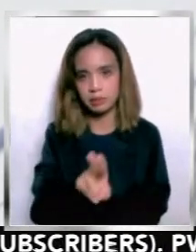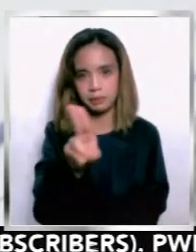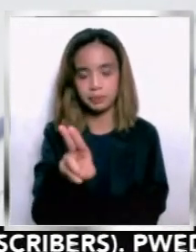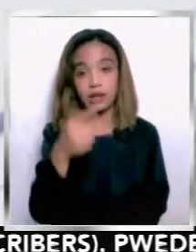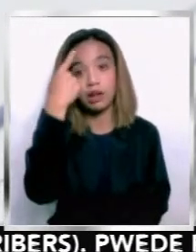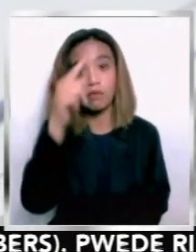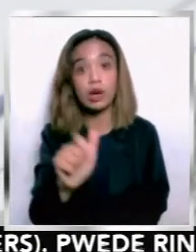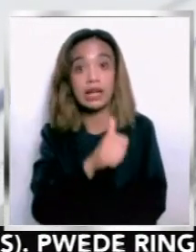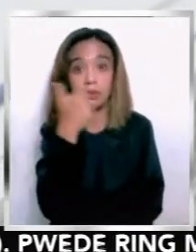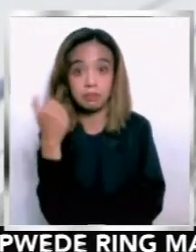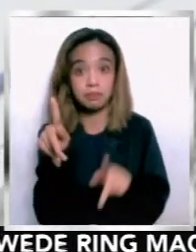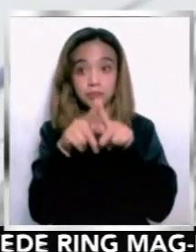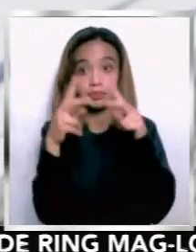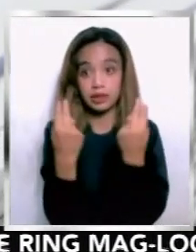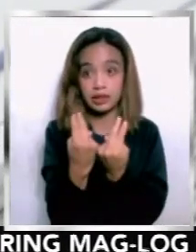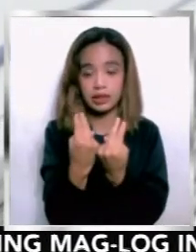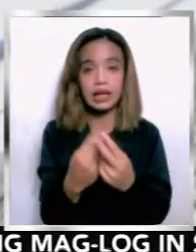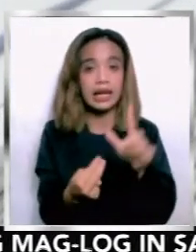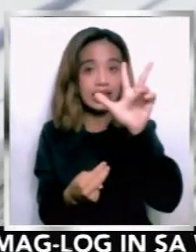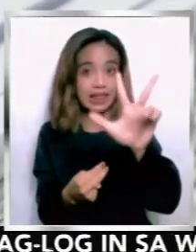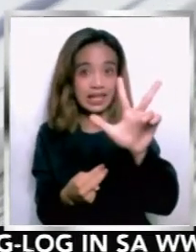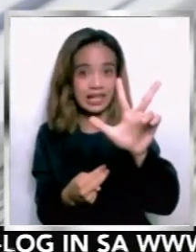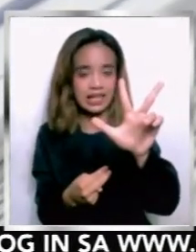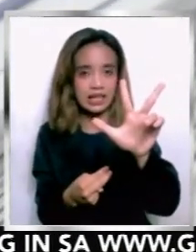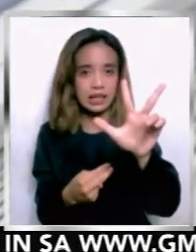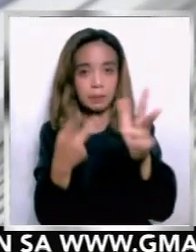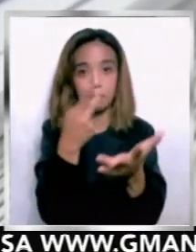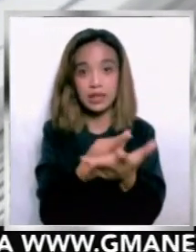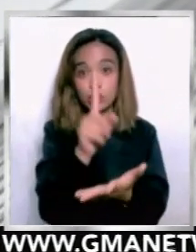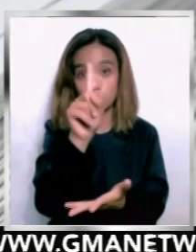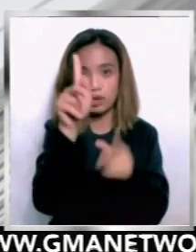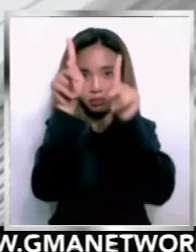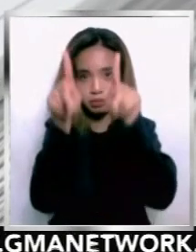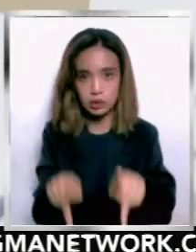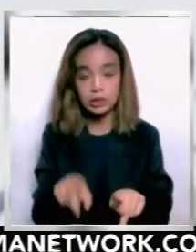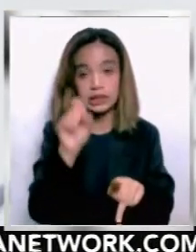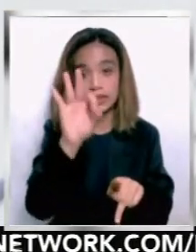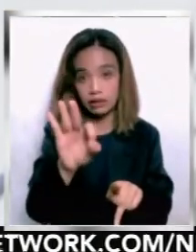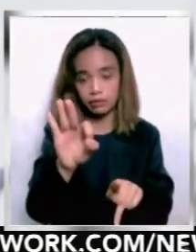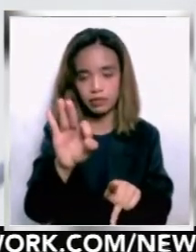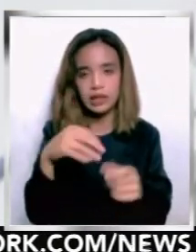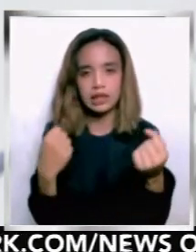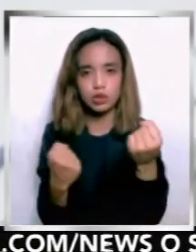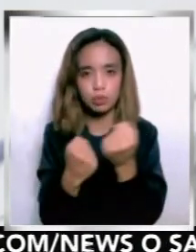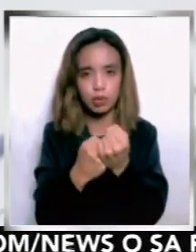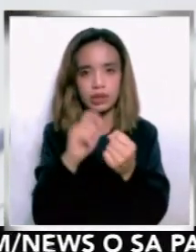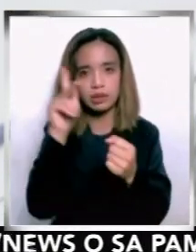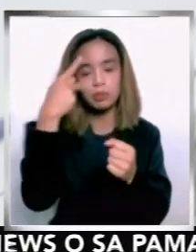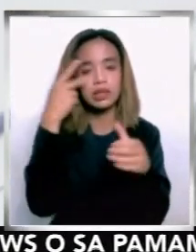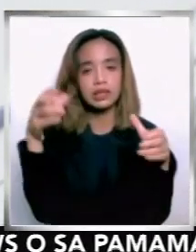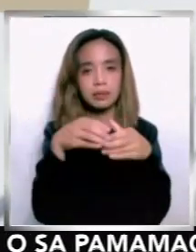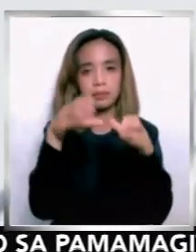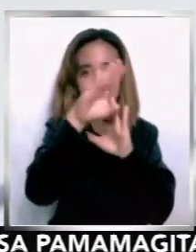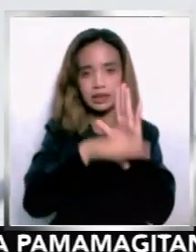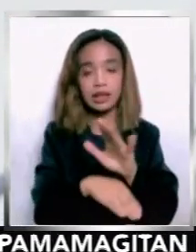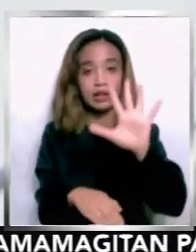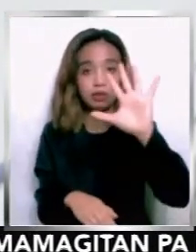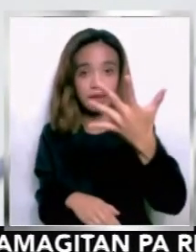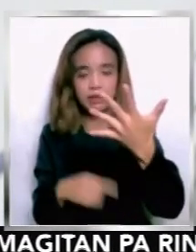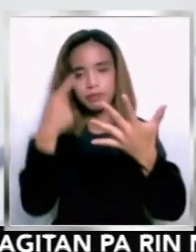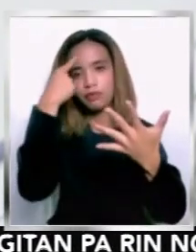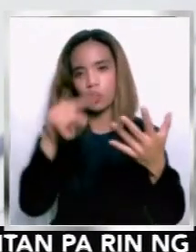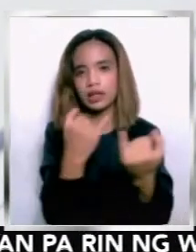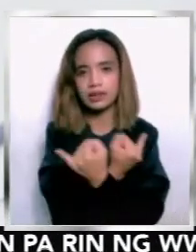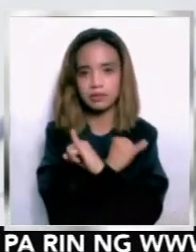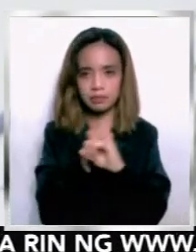posisyon, 3 piso kada botante lang ang pwedeng gastusin kung ini-endorso ng political party, 5 piso naman kung independent. May dagdag namang